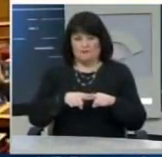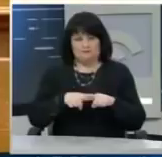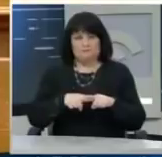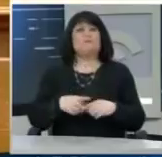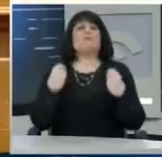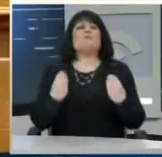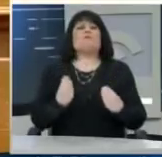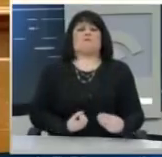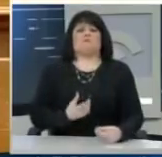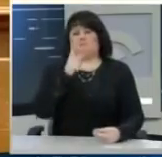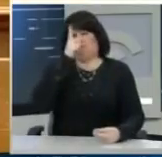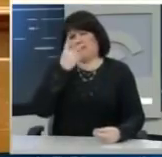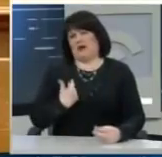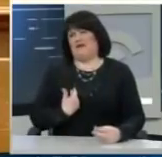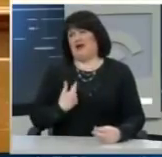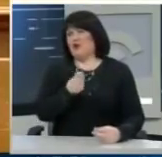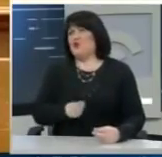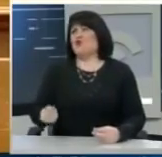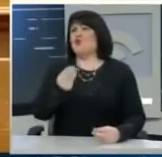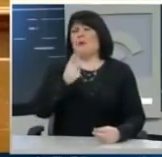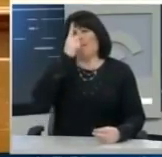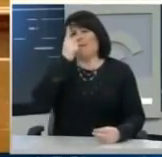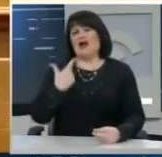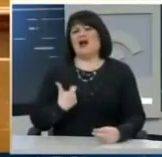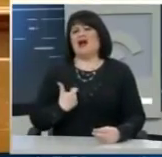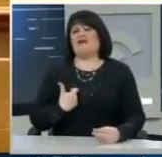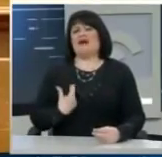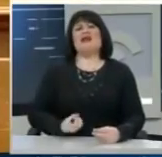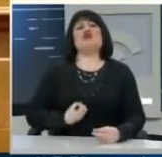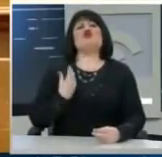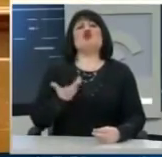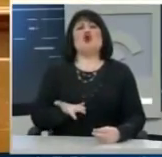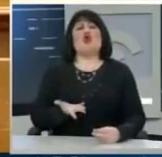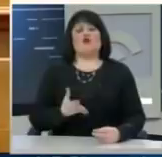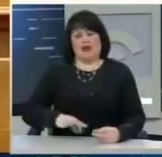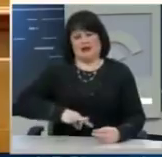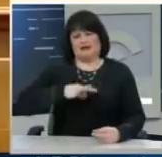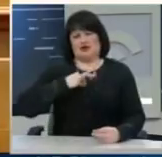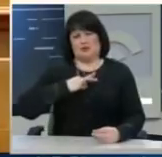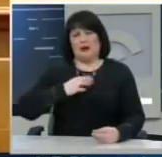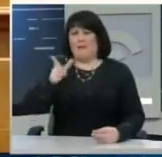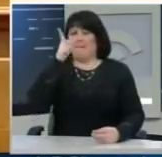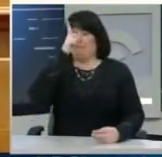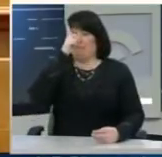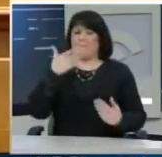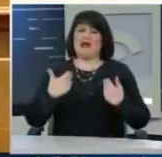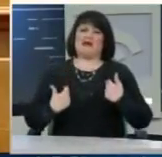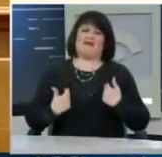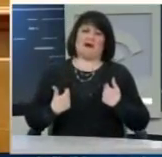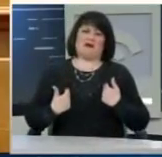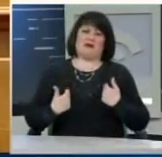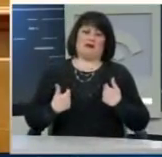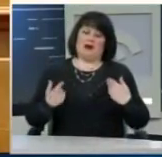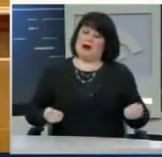πολύ πιο περήφανοι, έχουμε πολύ πιο υψηλό το αίσθημα της αξιοπρέπειας και της περηφάνειας για να διαπράξουμε κάτι